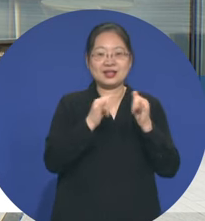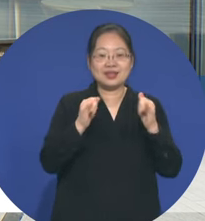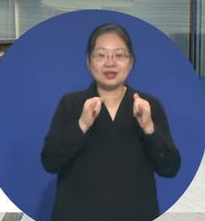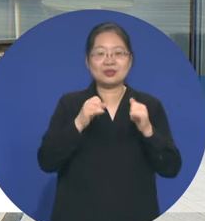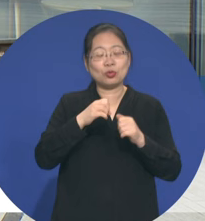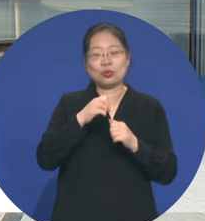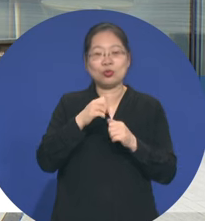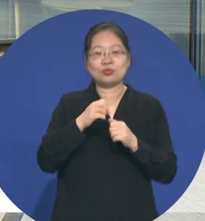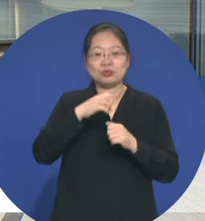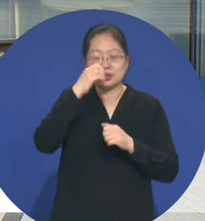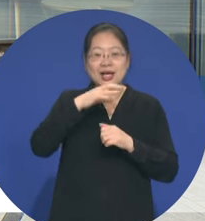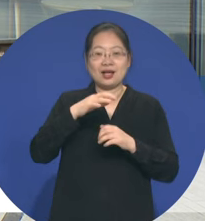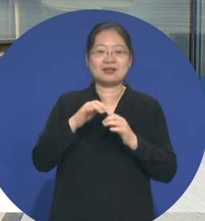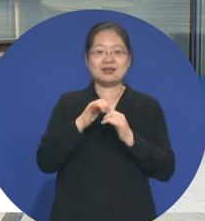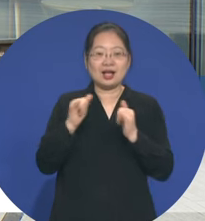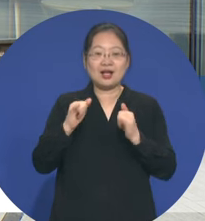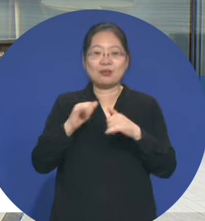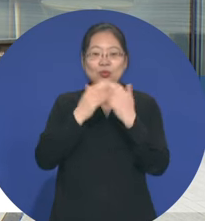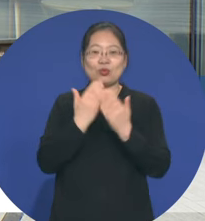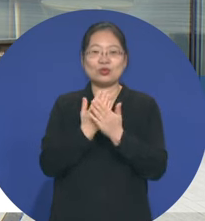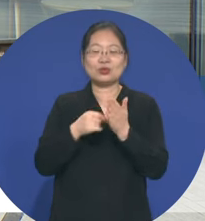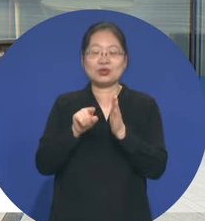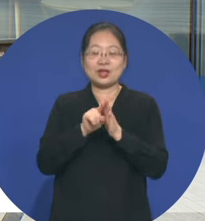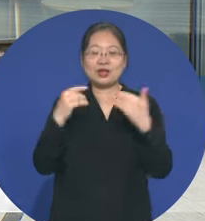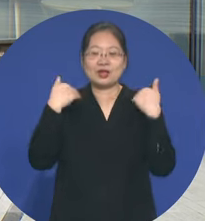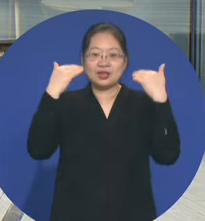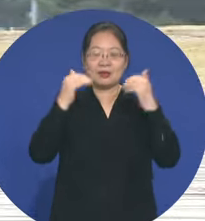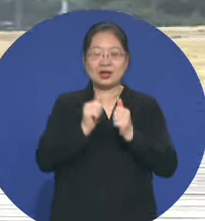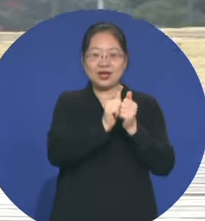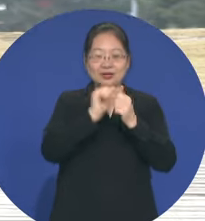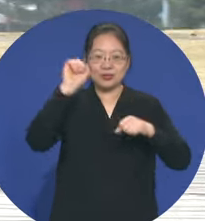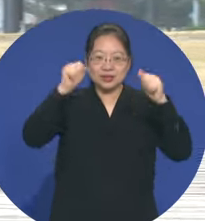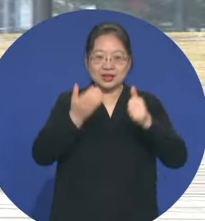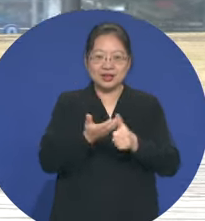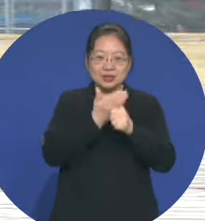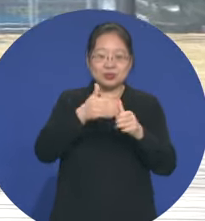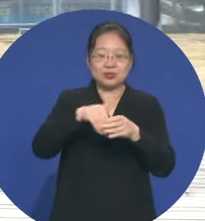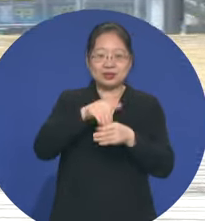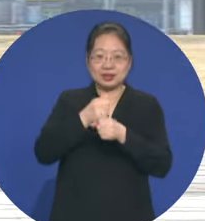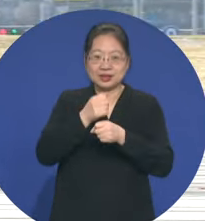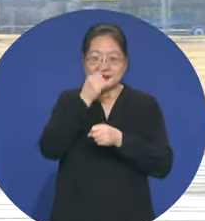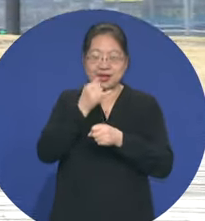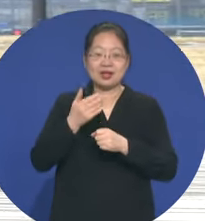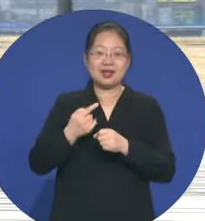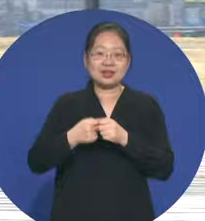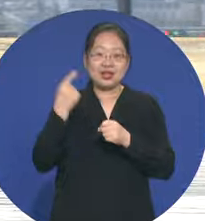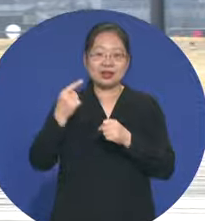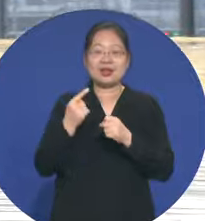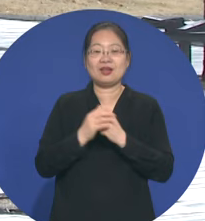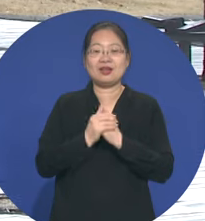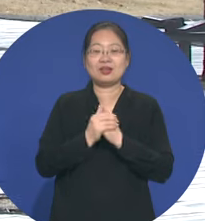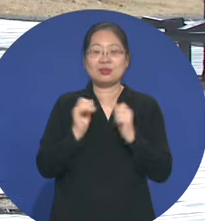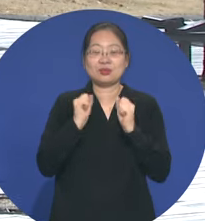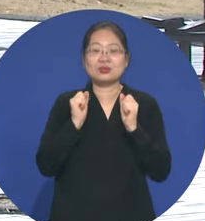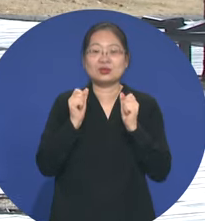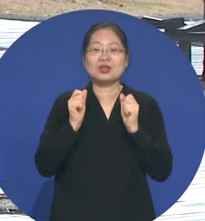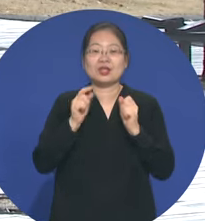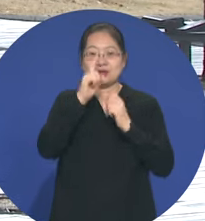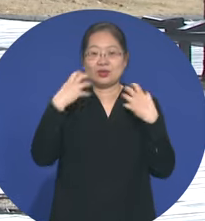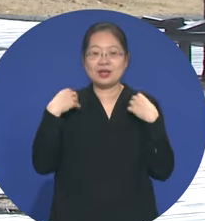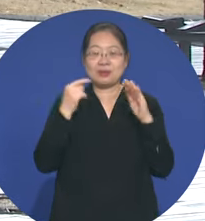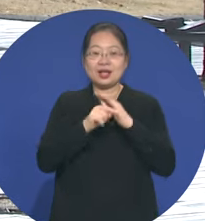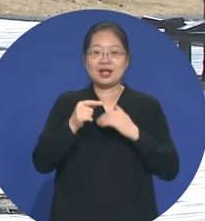성숙한 반려 문화를 만드는데 도움이 될 거라 생각합니다 지난해 경도 북부 청사를 방문한 도민은 약 7만